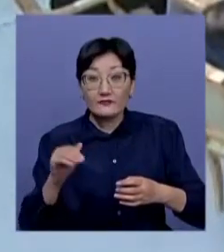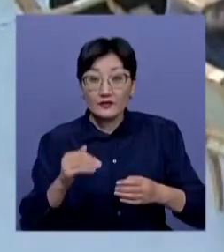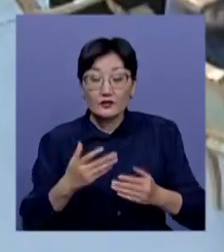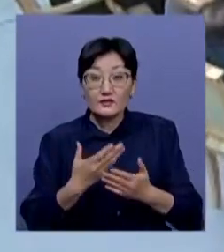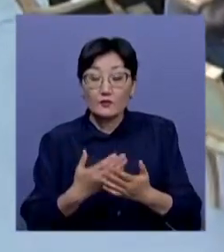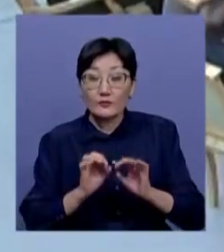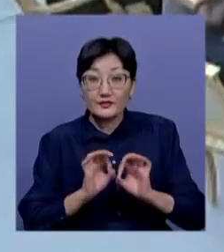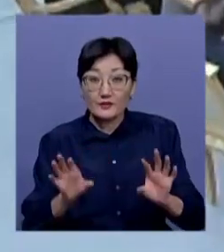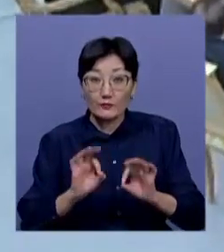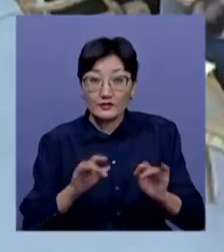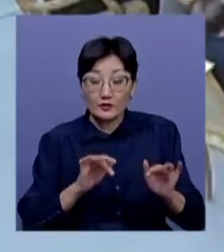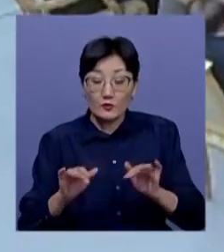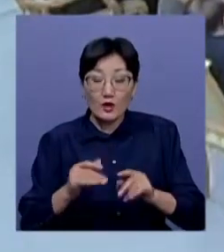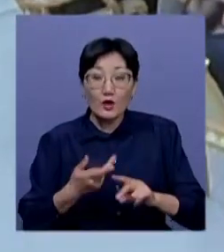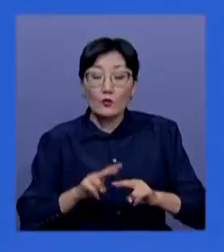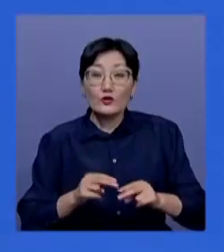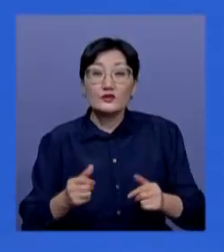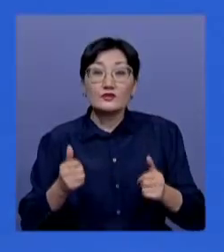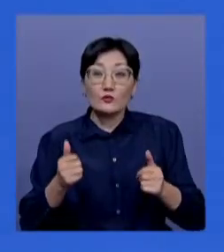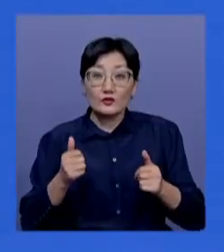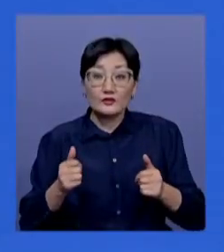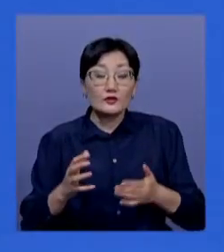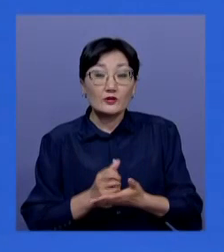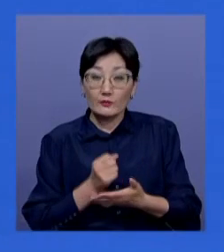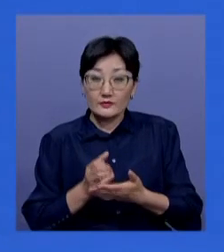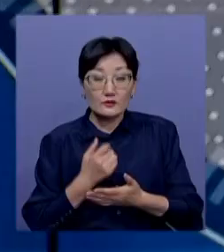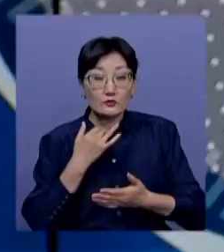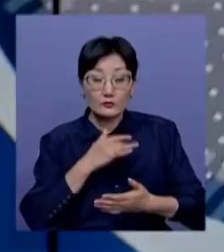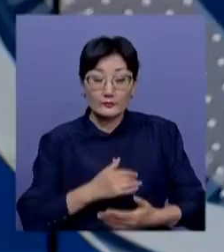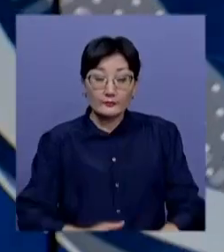дәріптеу ісінде айтарлықтай табысқа қол жеткіздік.